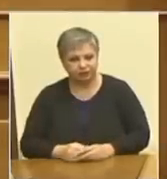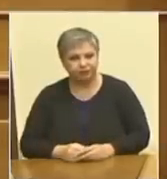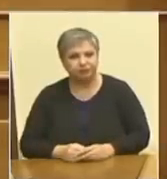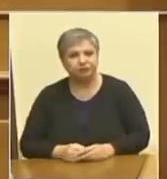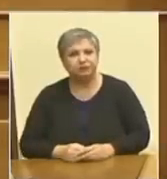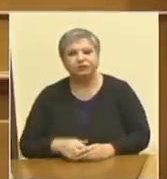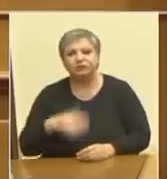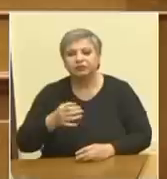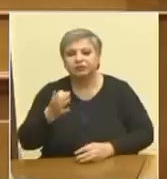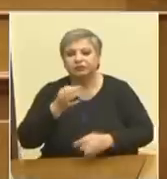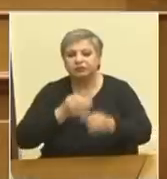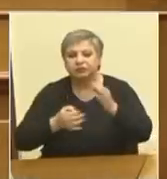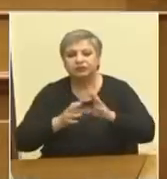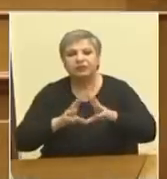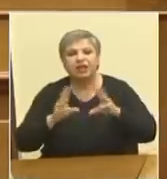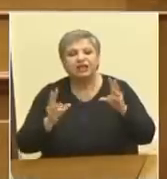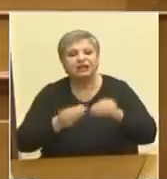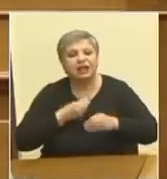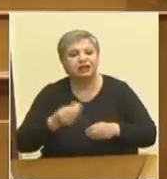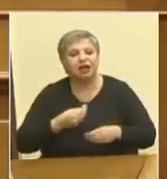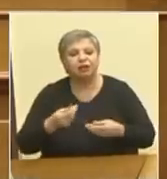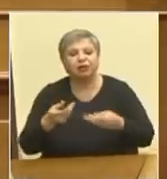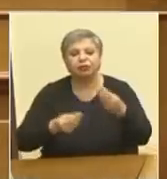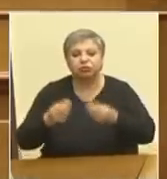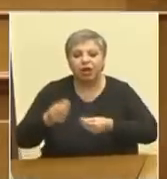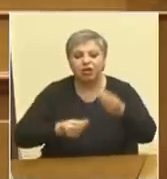μιλήσατε για μπακάλικη αριθμητική.